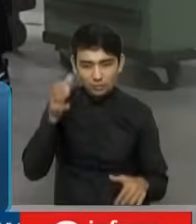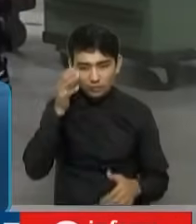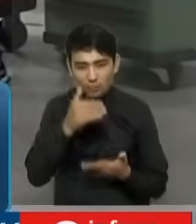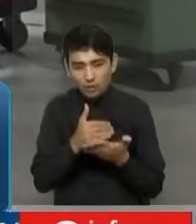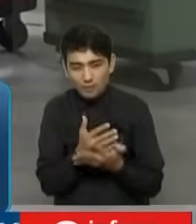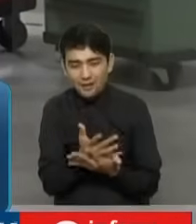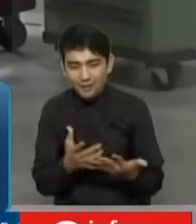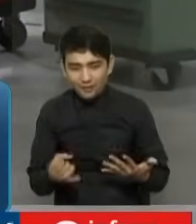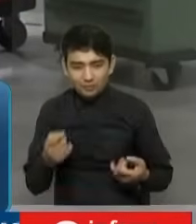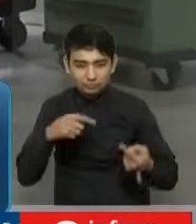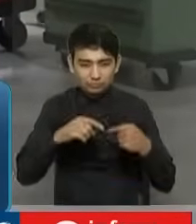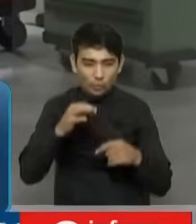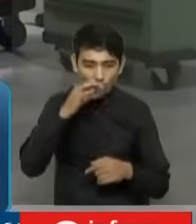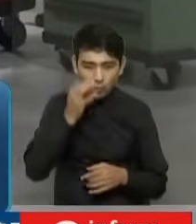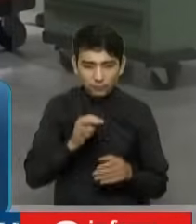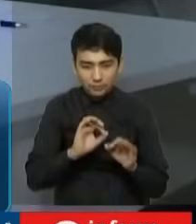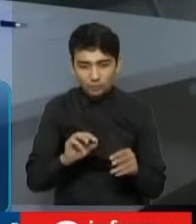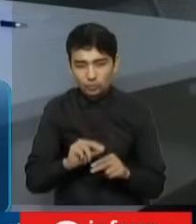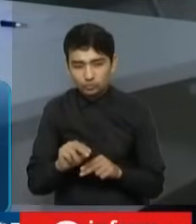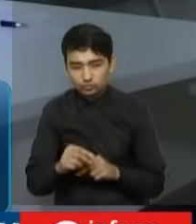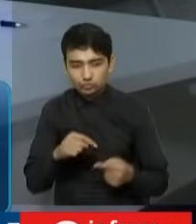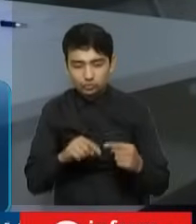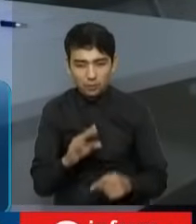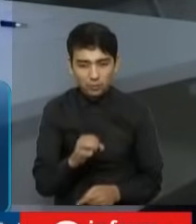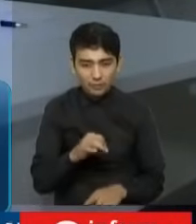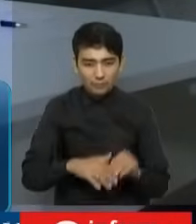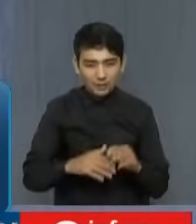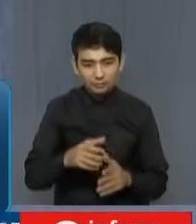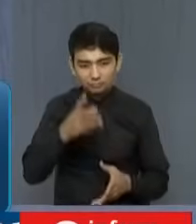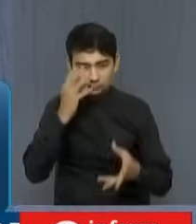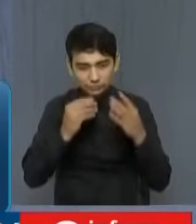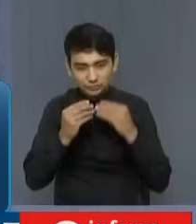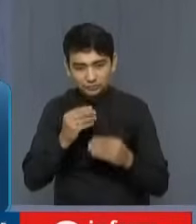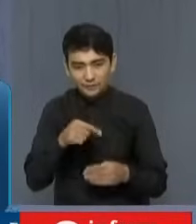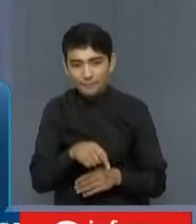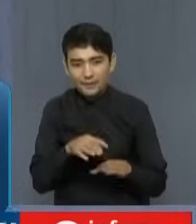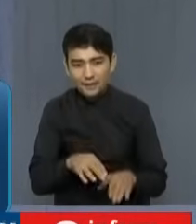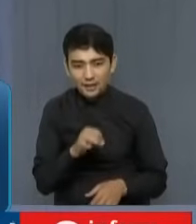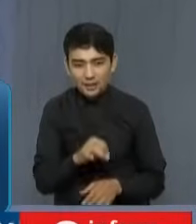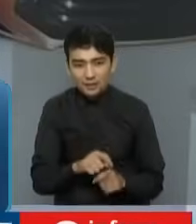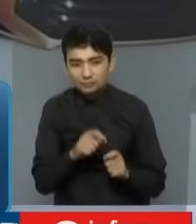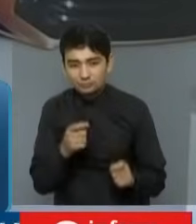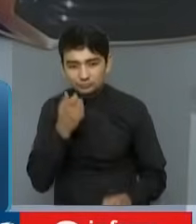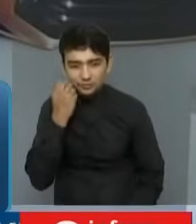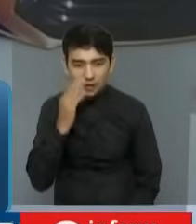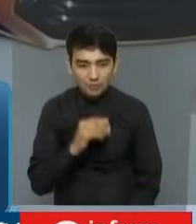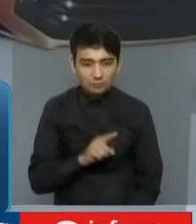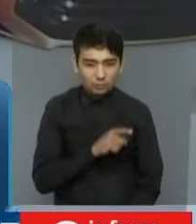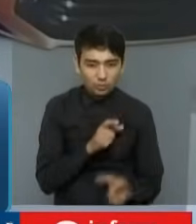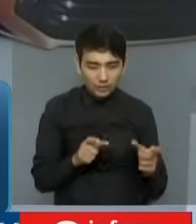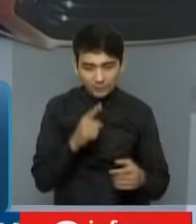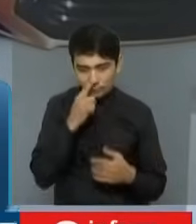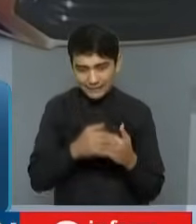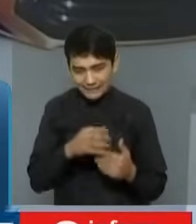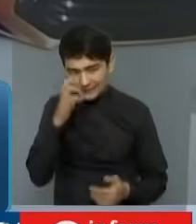программы, обмениваясь опытом и интегрируя лучшие практики местных образовательных структур. Это также создаст возможность для профессионалов из ближайших